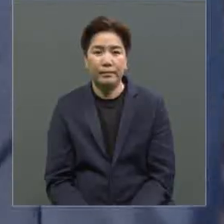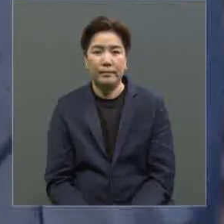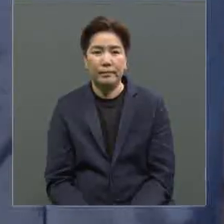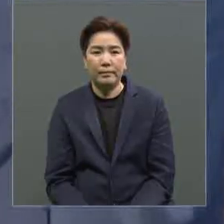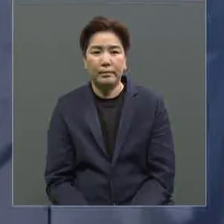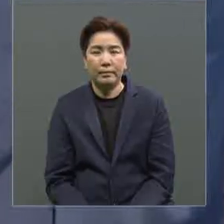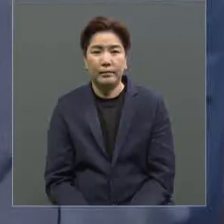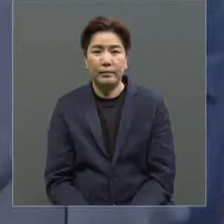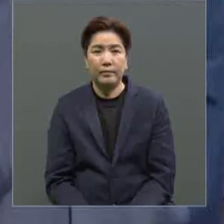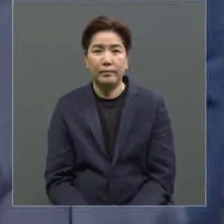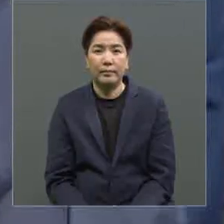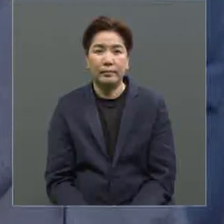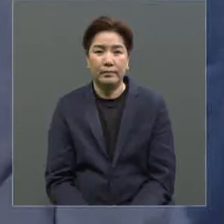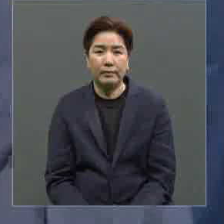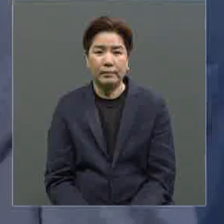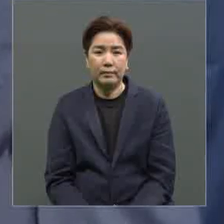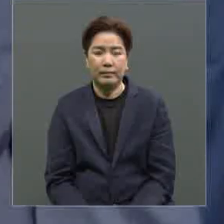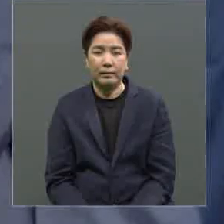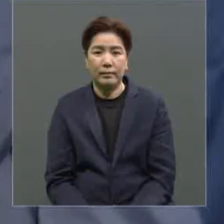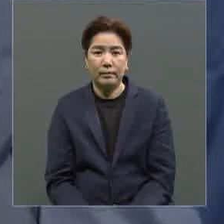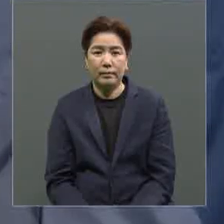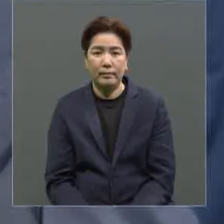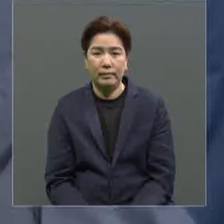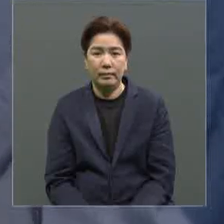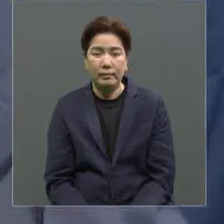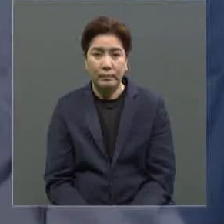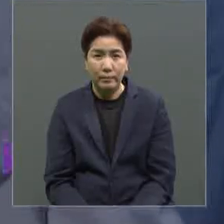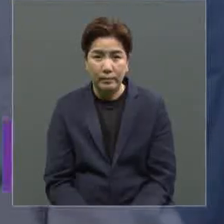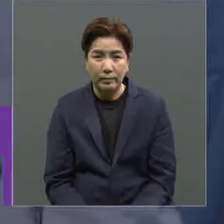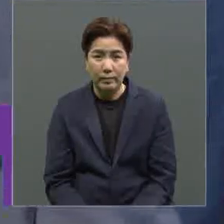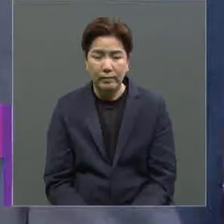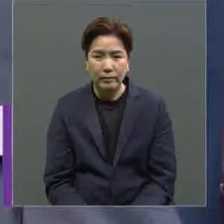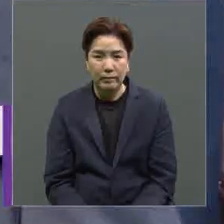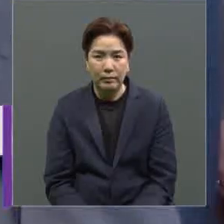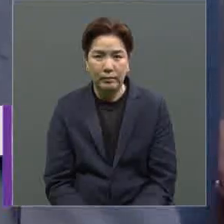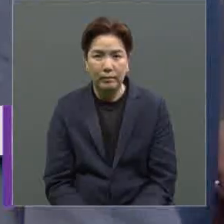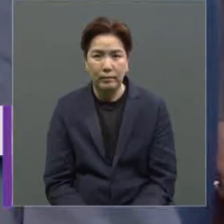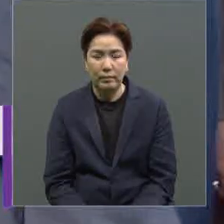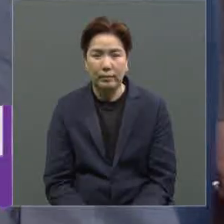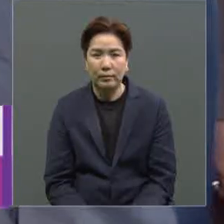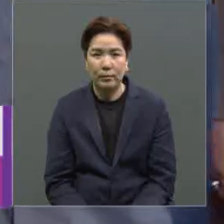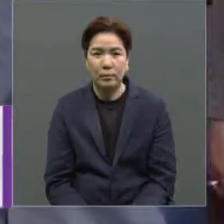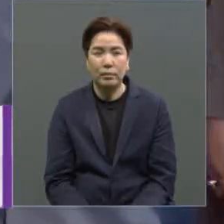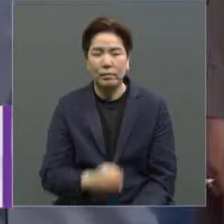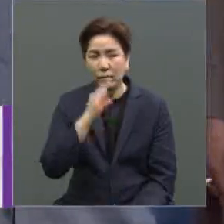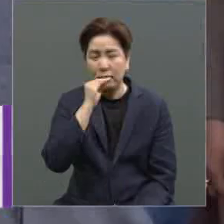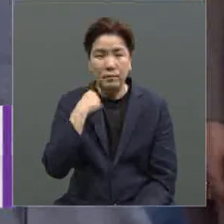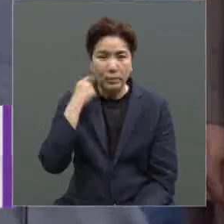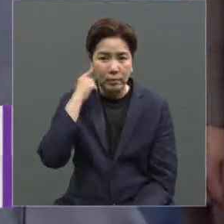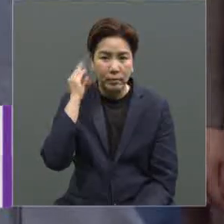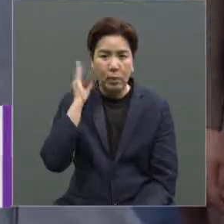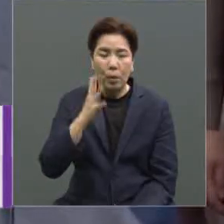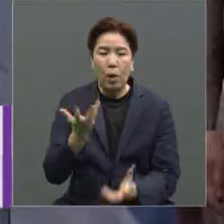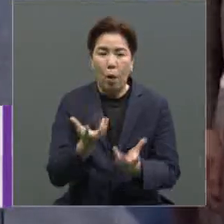คือถ้ามันทำให้คนได้เข้าถึงให้มากแล้วก็สามารถแก้ปัญหาเรื่องการกังวลใจของเขาได้ผมว่าลูกหาบ